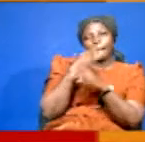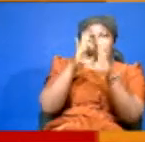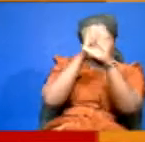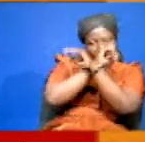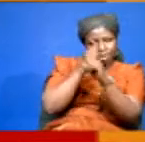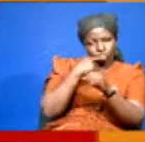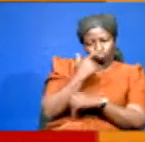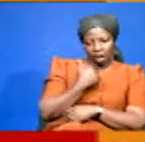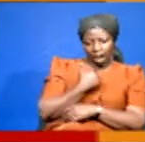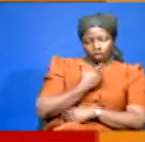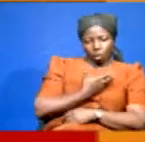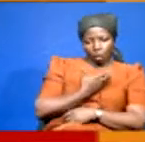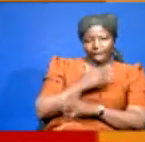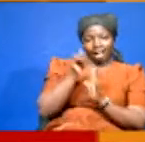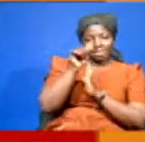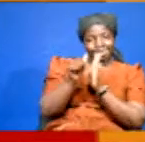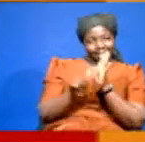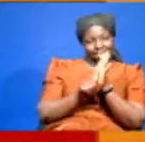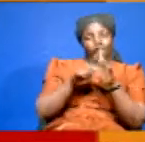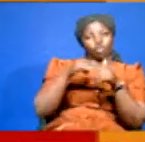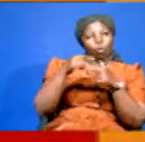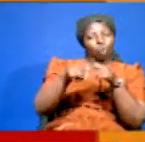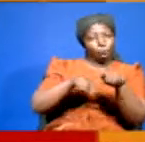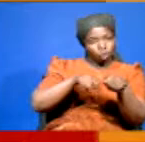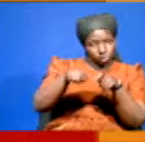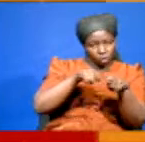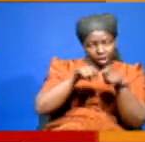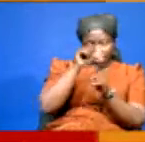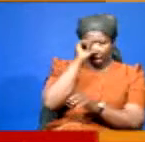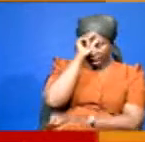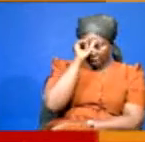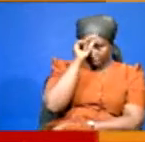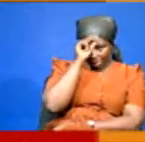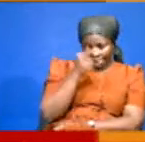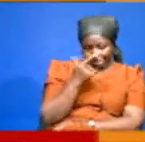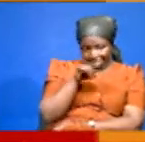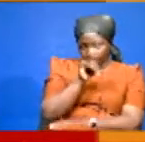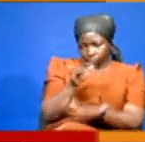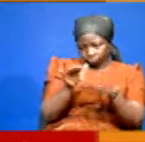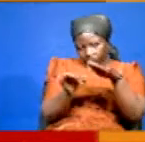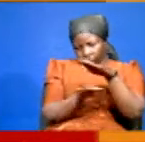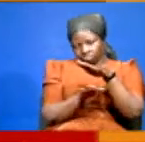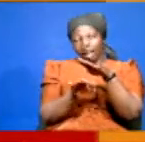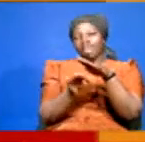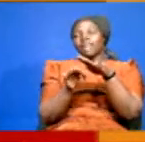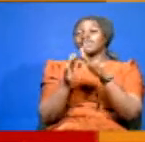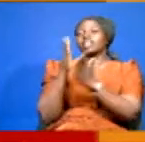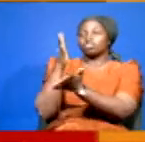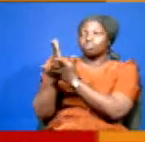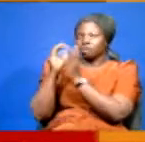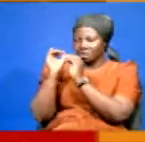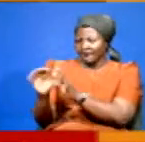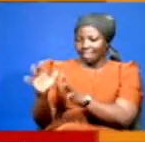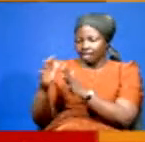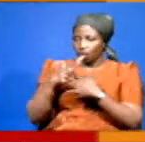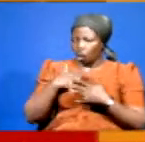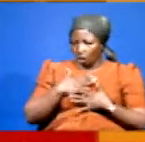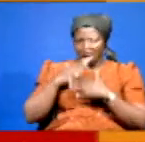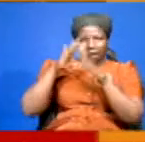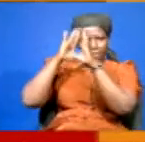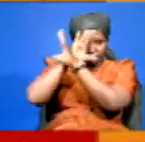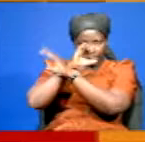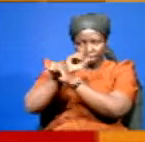ya kuendesha taifa. Na pili, sio ukweli kwamba mheshimiwa rais alipiga siasa mpaka akasahau